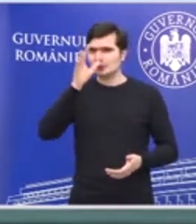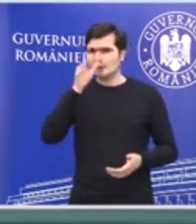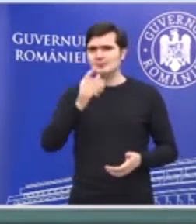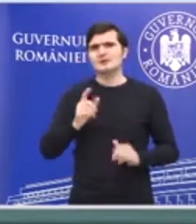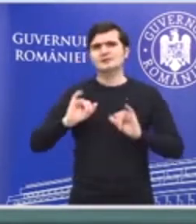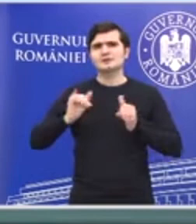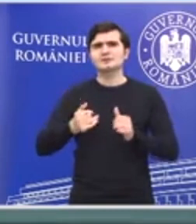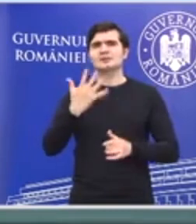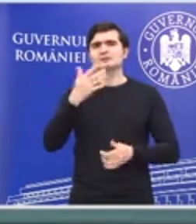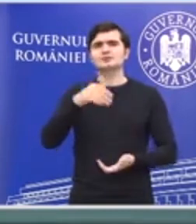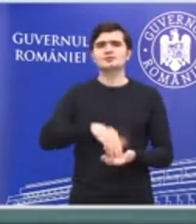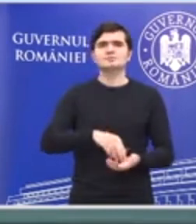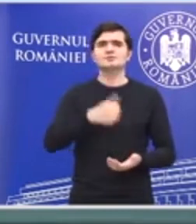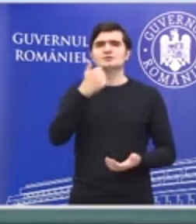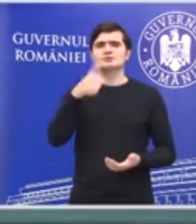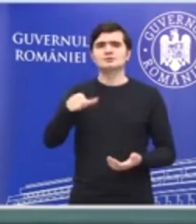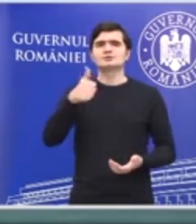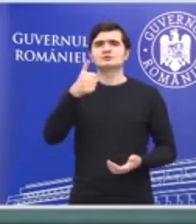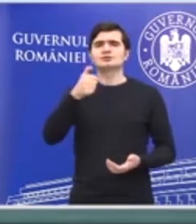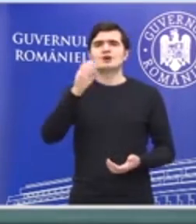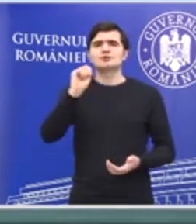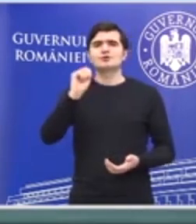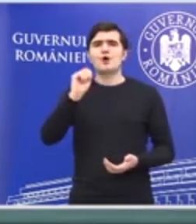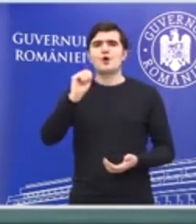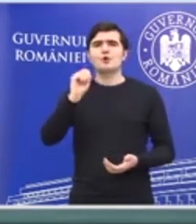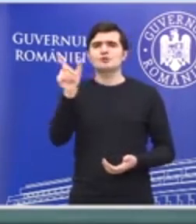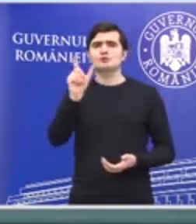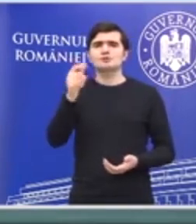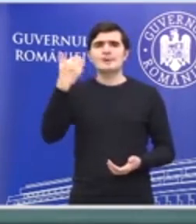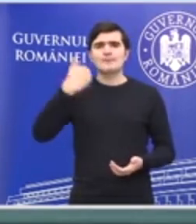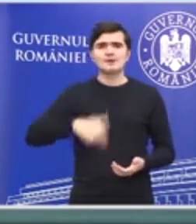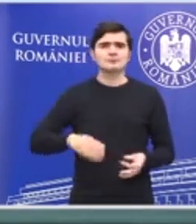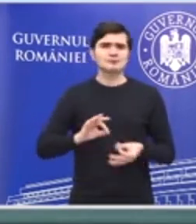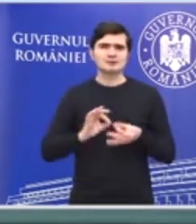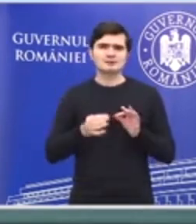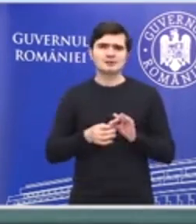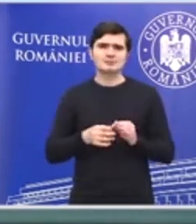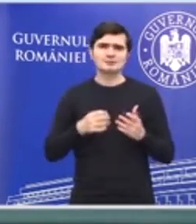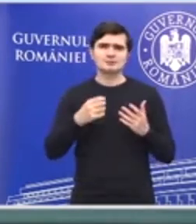înregistrat 5.669 de doze pierdute, ceea ce reprezintă